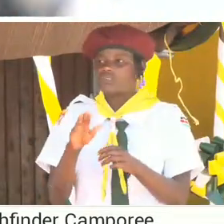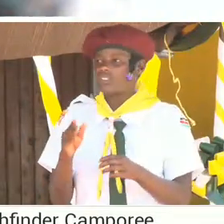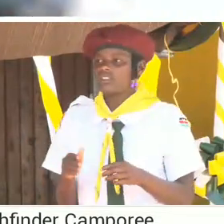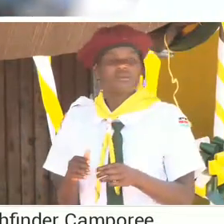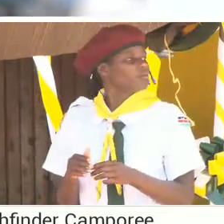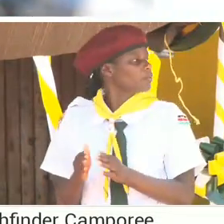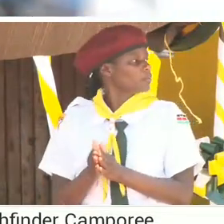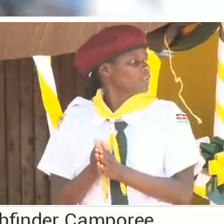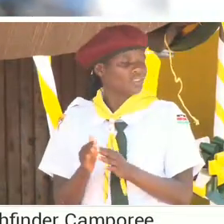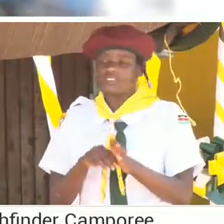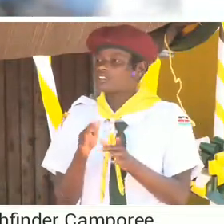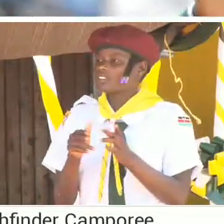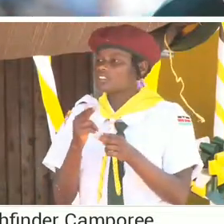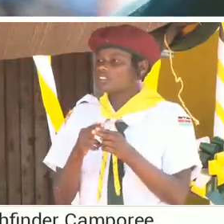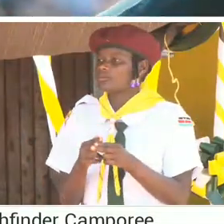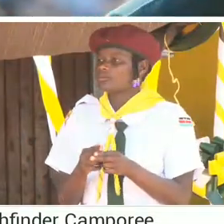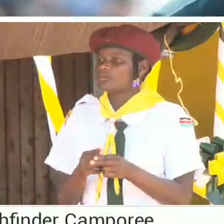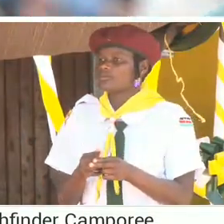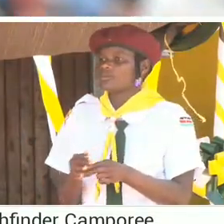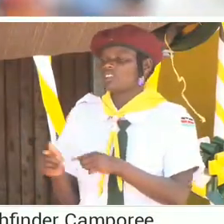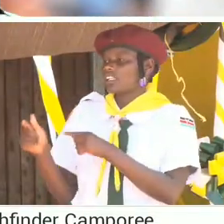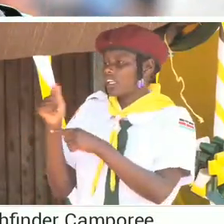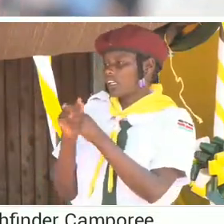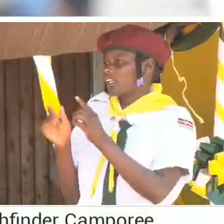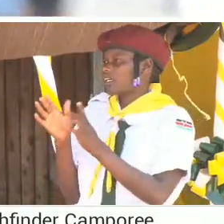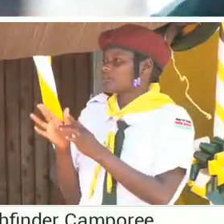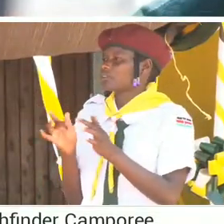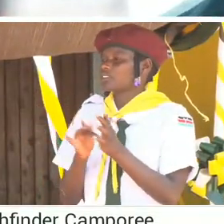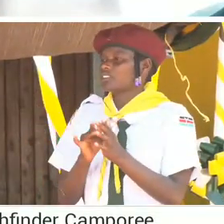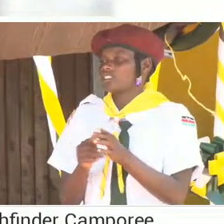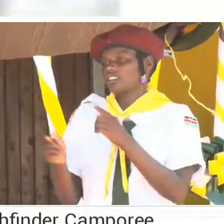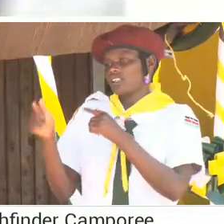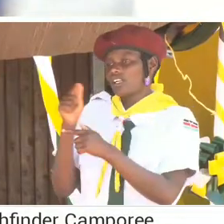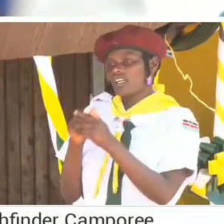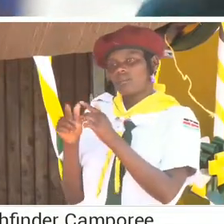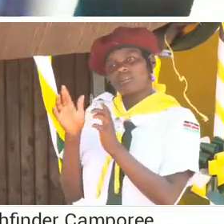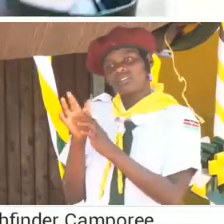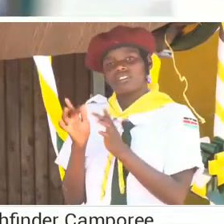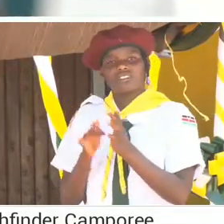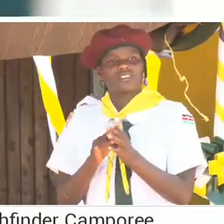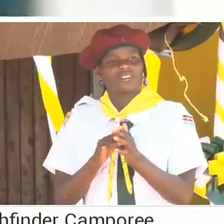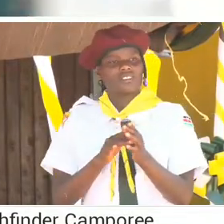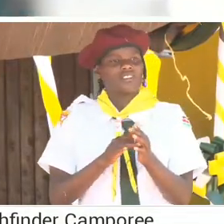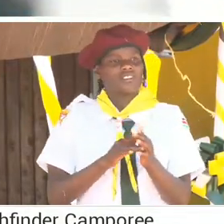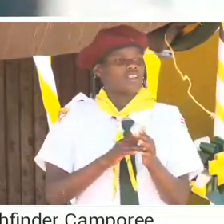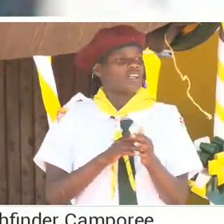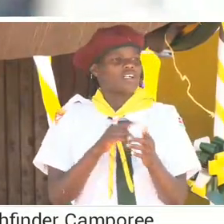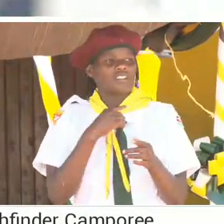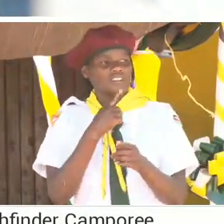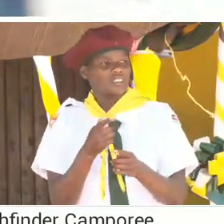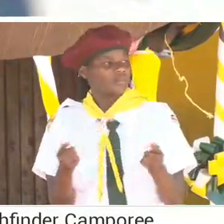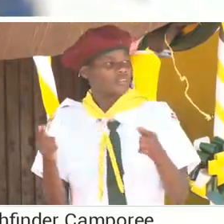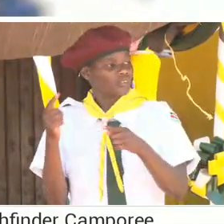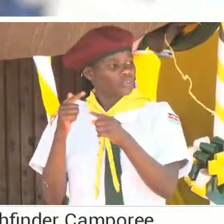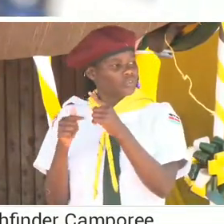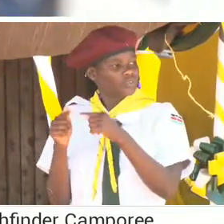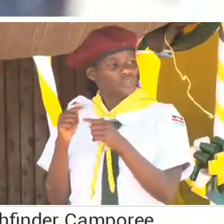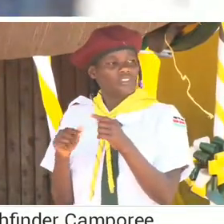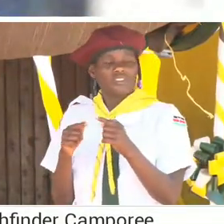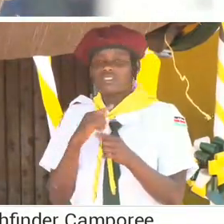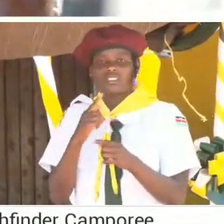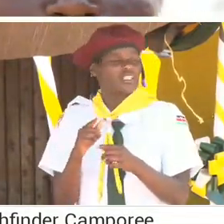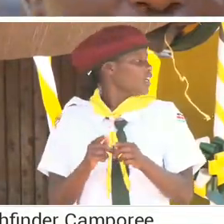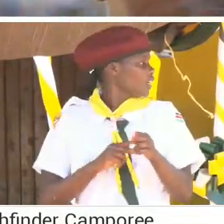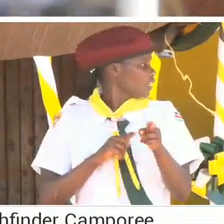battles. Hebu jitoe kwangu, Yesu anasema. Njoo kwangu ili nipigane vita zako. Mungu awabariki mliojitoa.